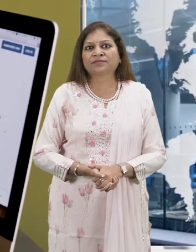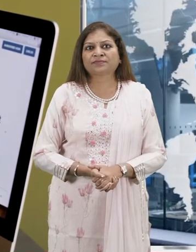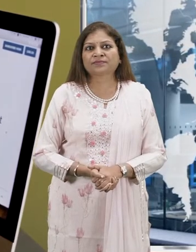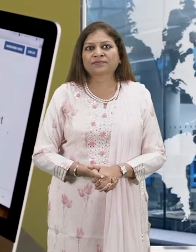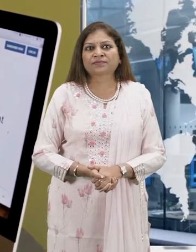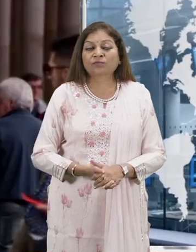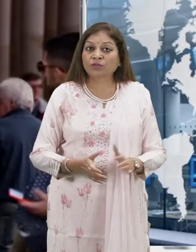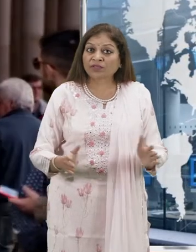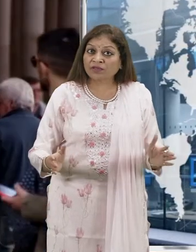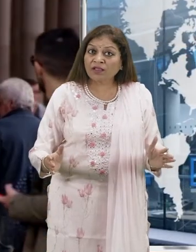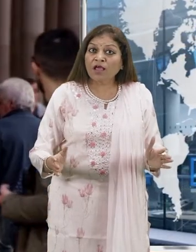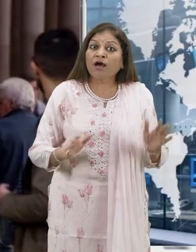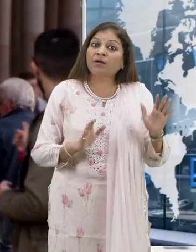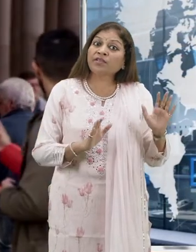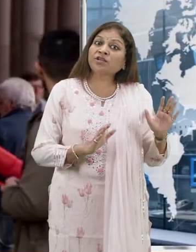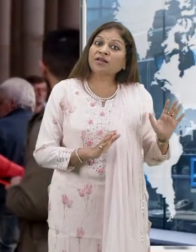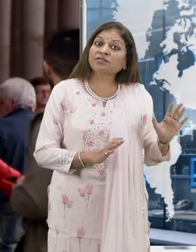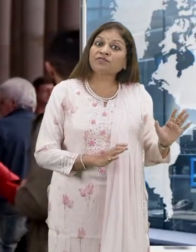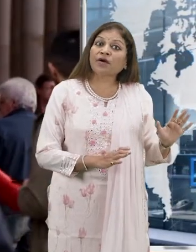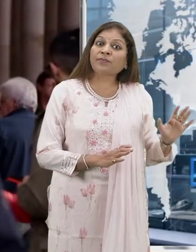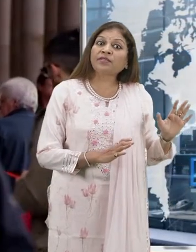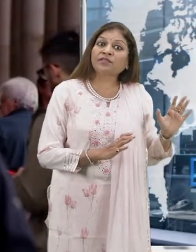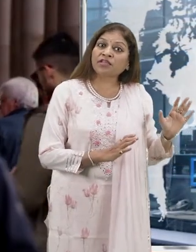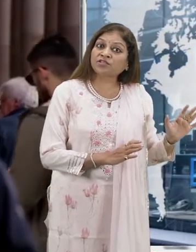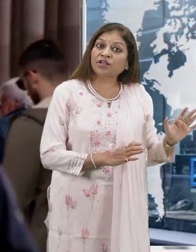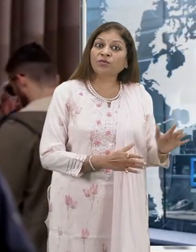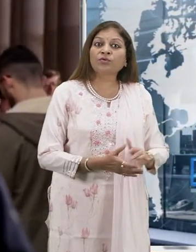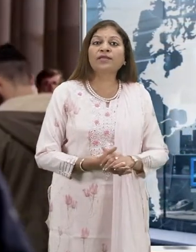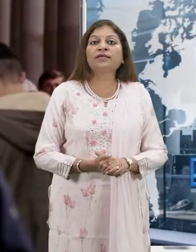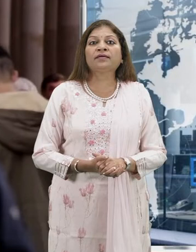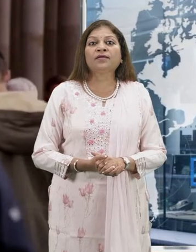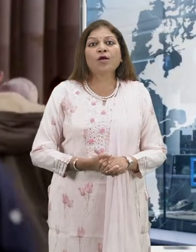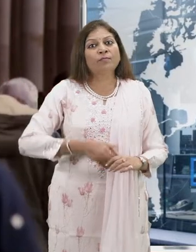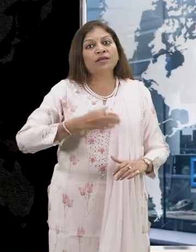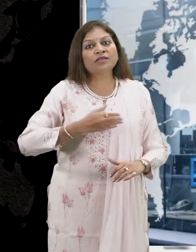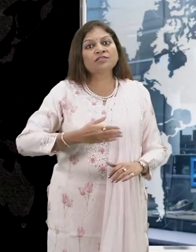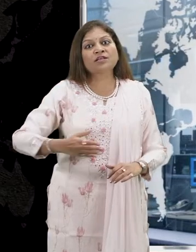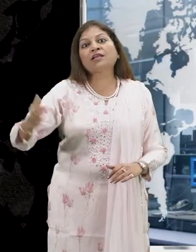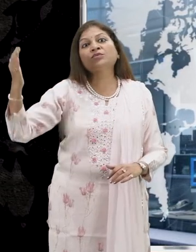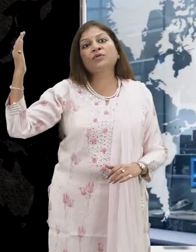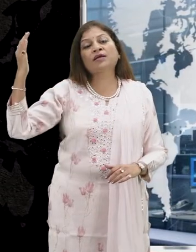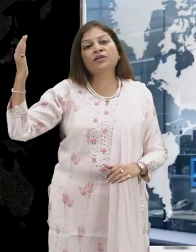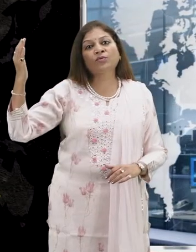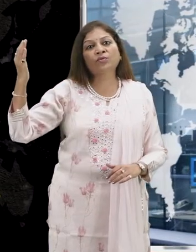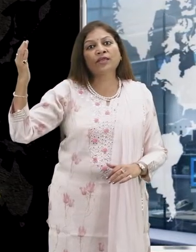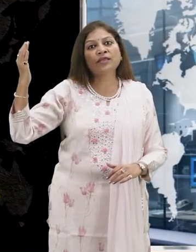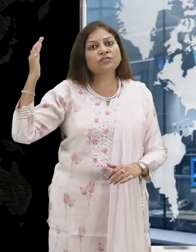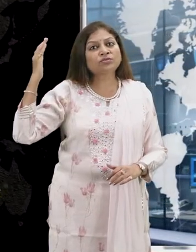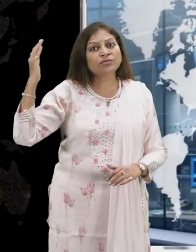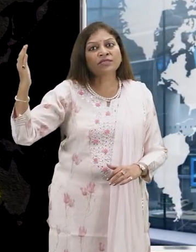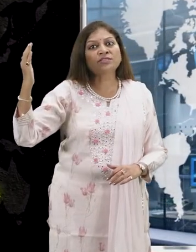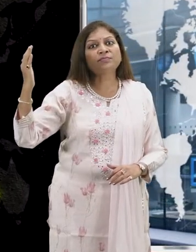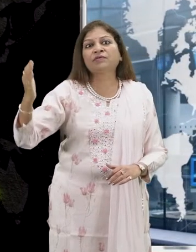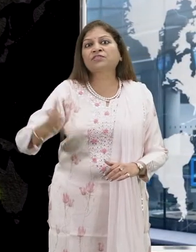सीखा। दिमित्री हमेशा न सिर्फ अपने देश के लोगों के लिए बल्कि सारी दुनिया के लोगों के लिए